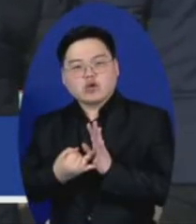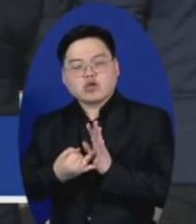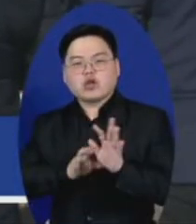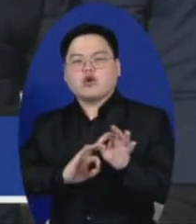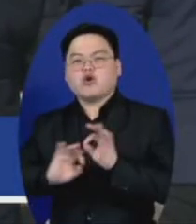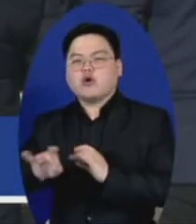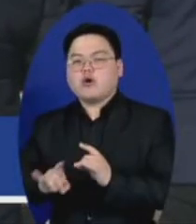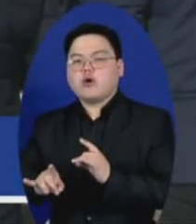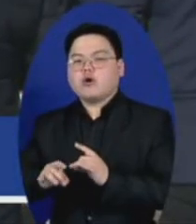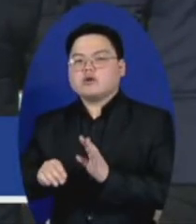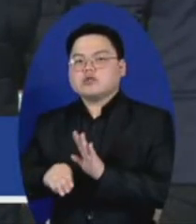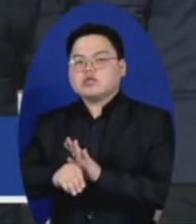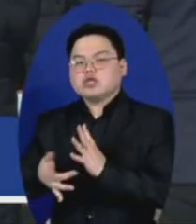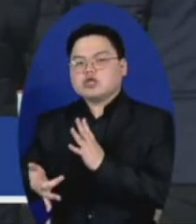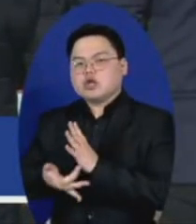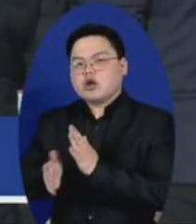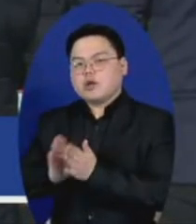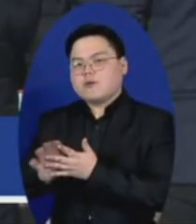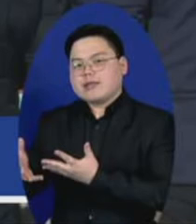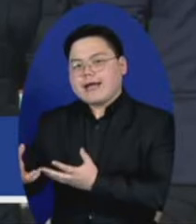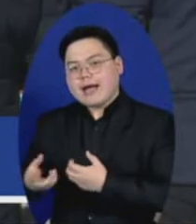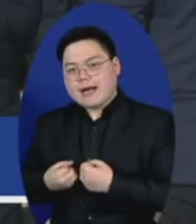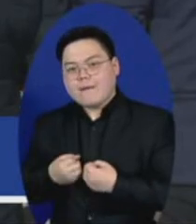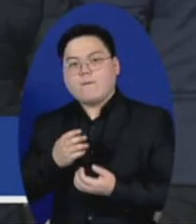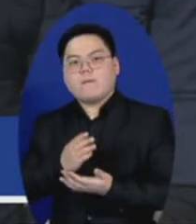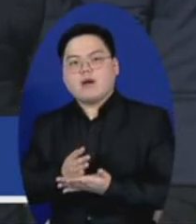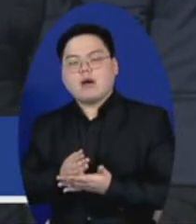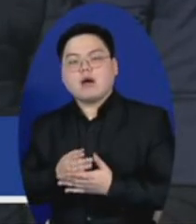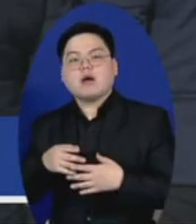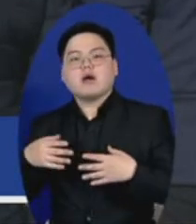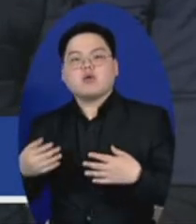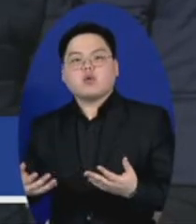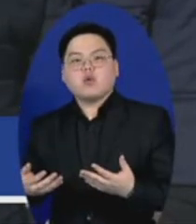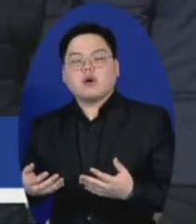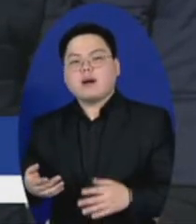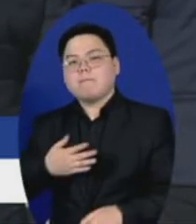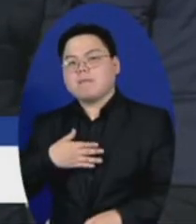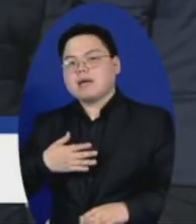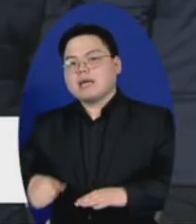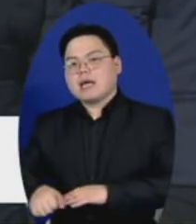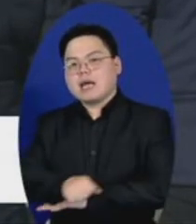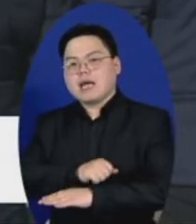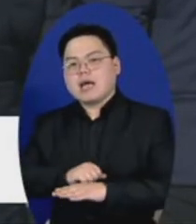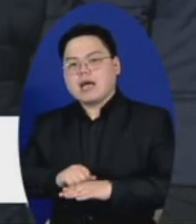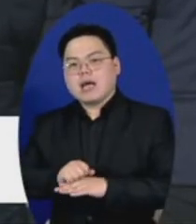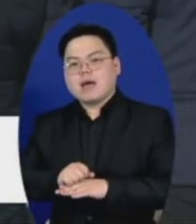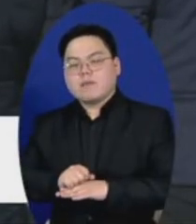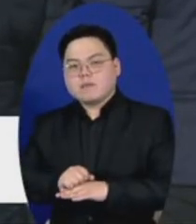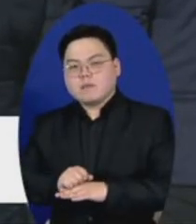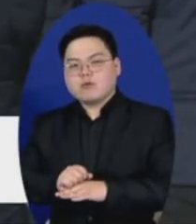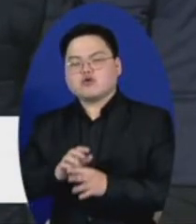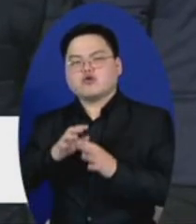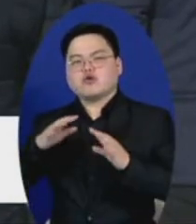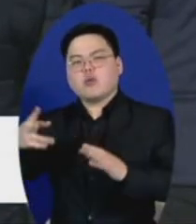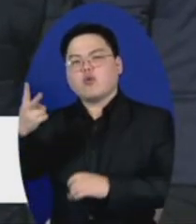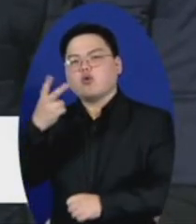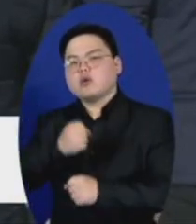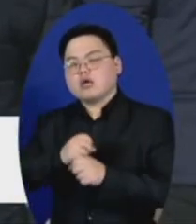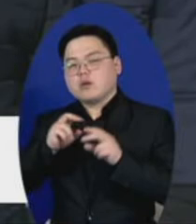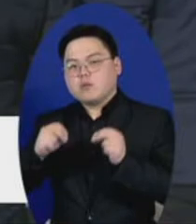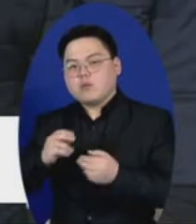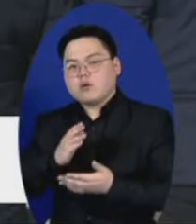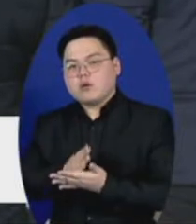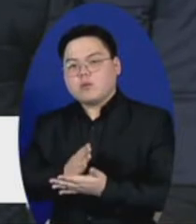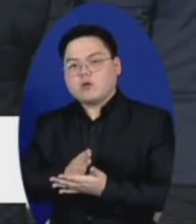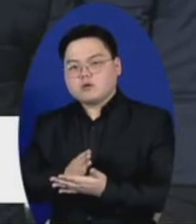төхөөрөмж мал сүрэг авч оруулж ирж байна. Энэ маань бол одоо манай аймгийн хэмжээ томоохон арга хэмжээ болж байгаа маа. За нэрд нь